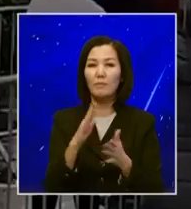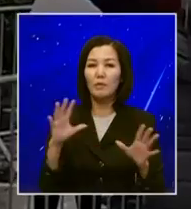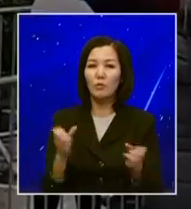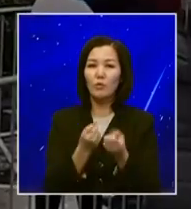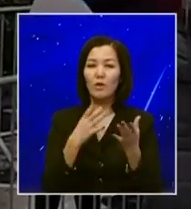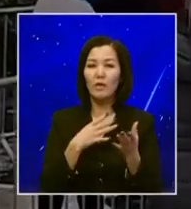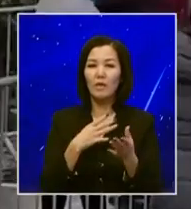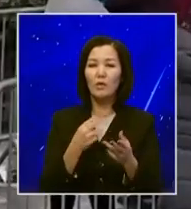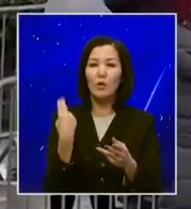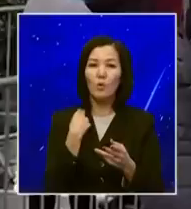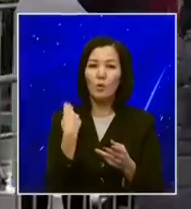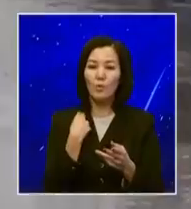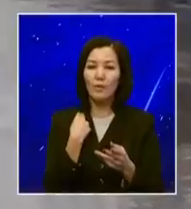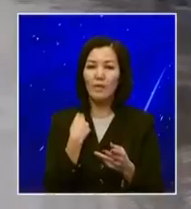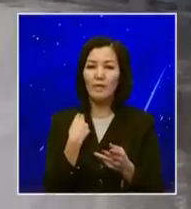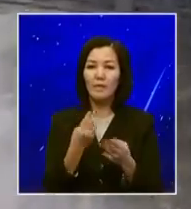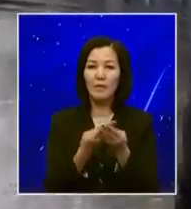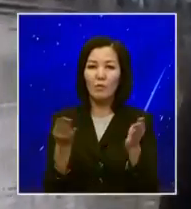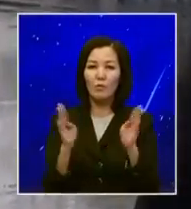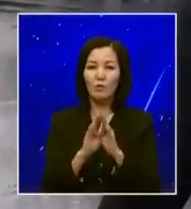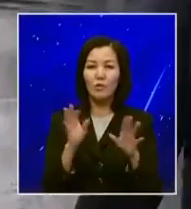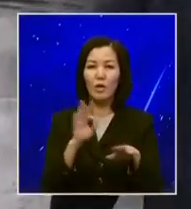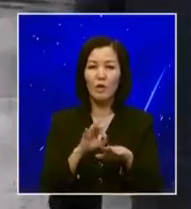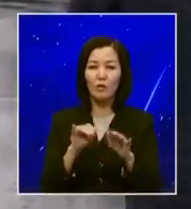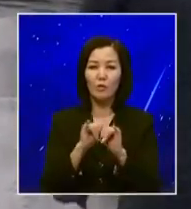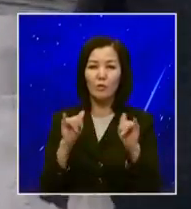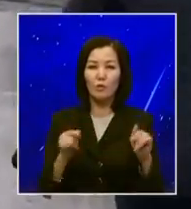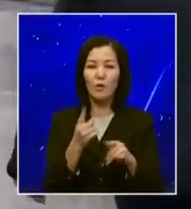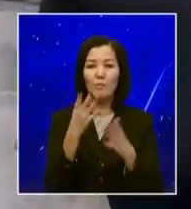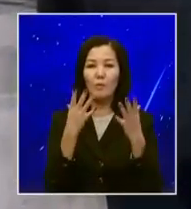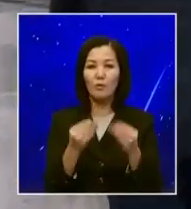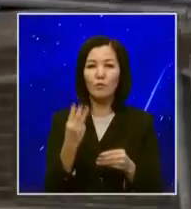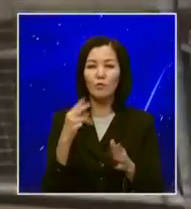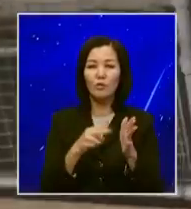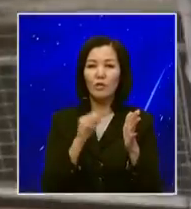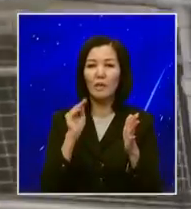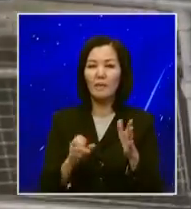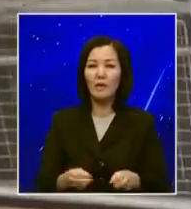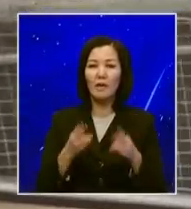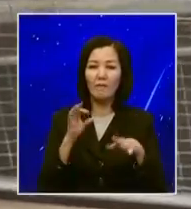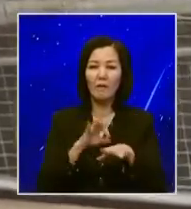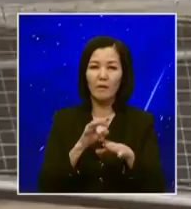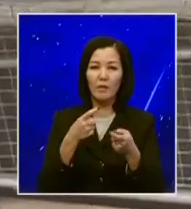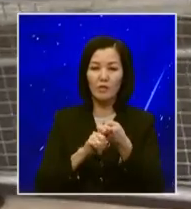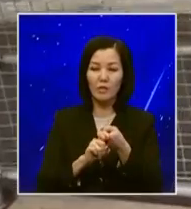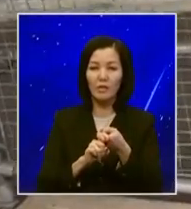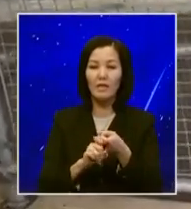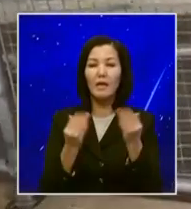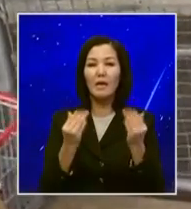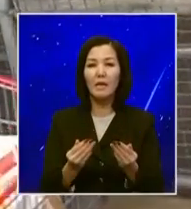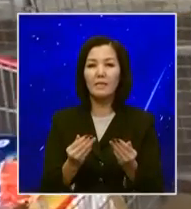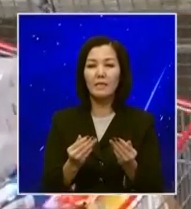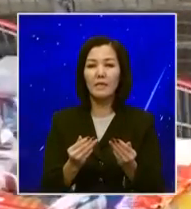құтқарылған. Ұлыбритания елі оқшауланды. Себеп тәжіндеттің күшеюі. Бір күнде 37 мыңға жуық адам қауіпті инфекцияға шалдыққан. Қазір